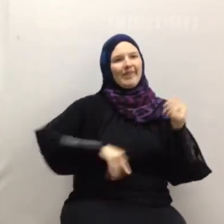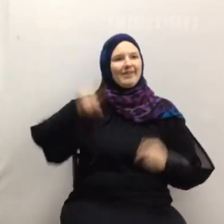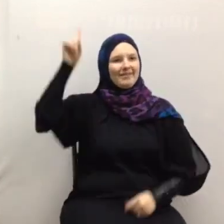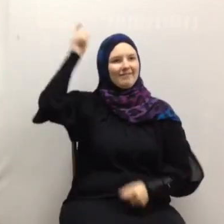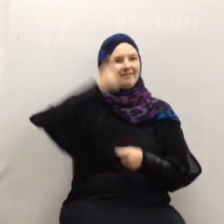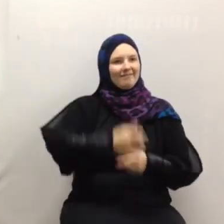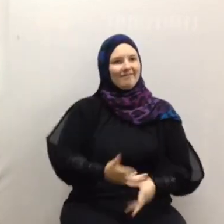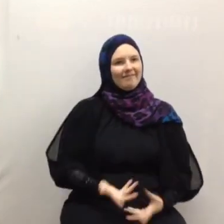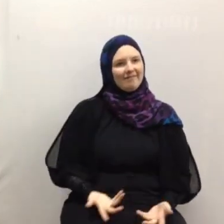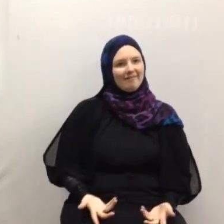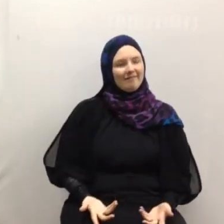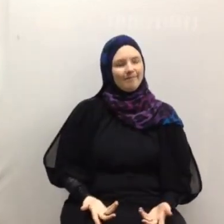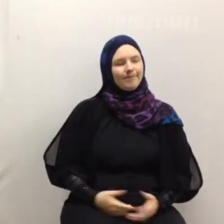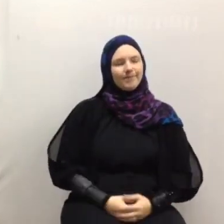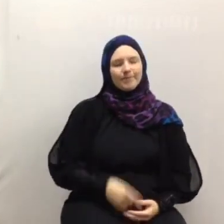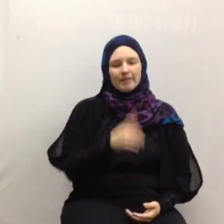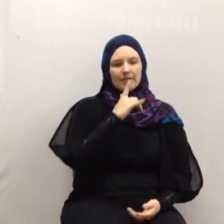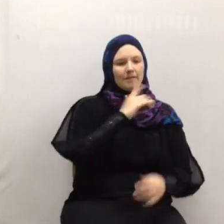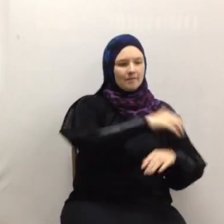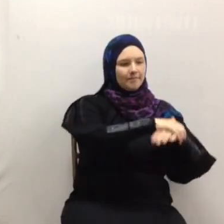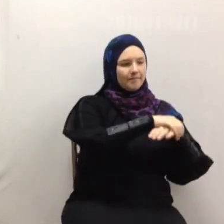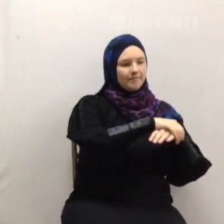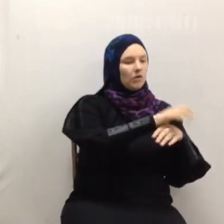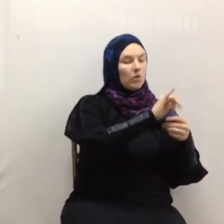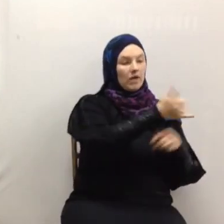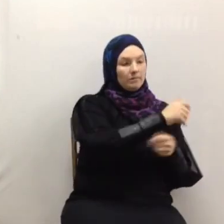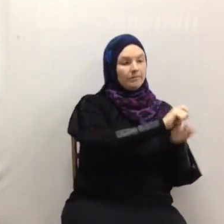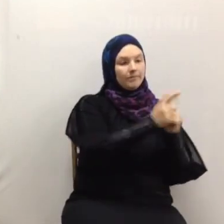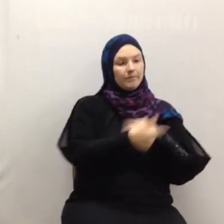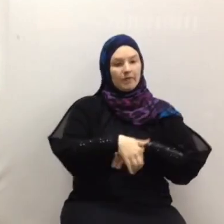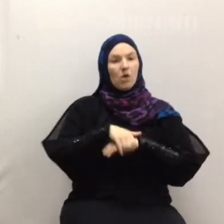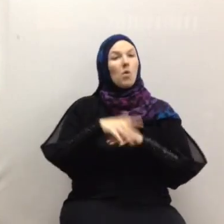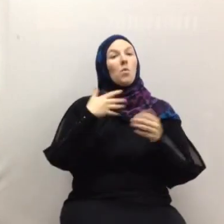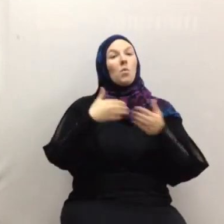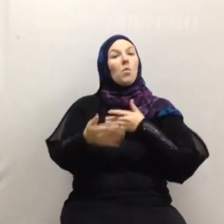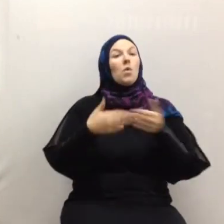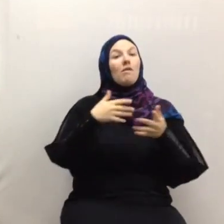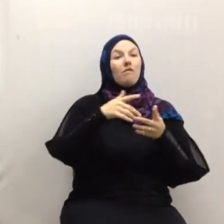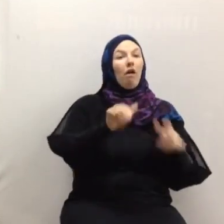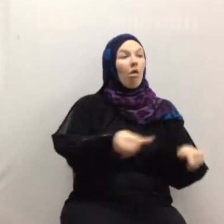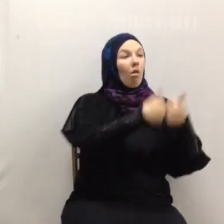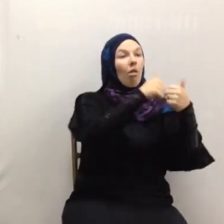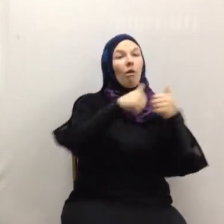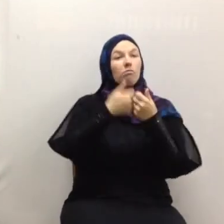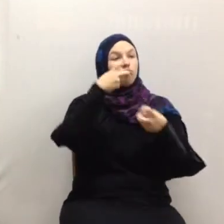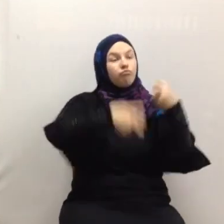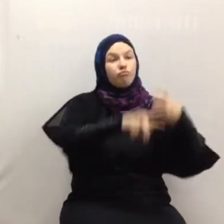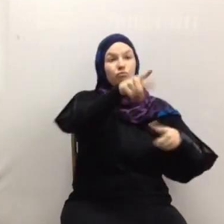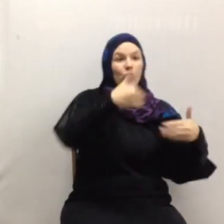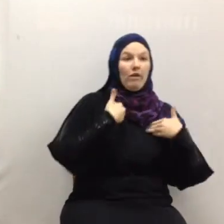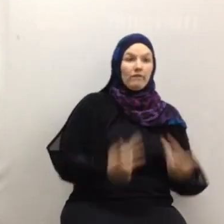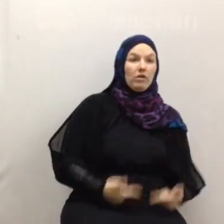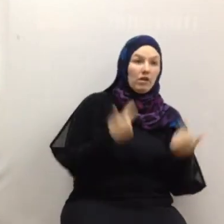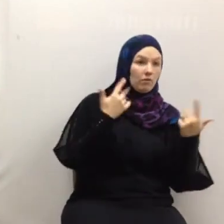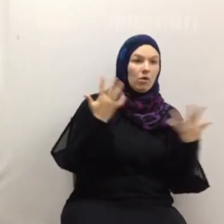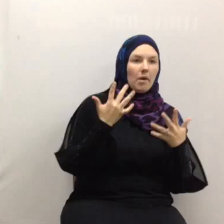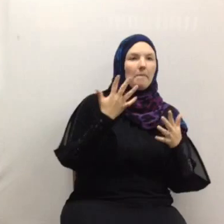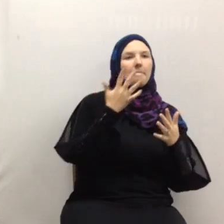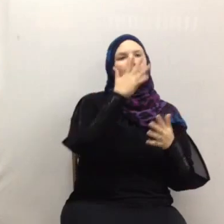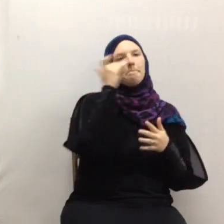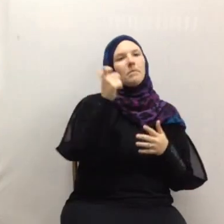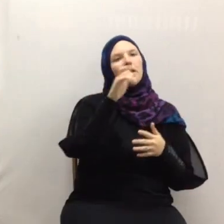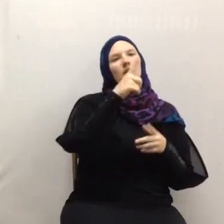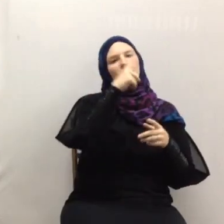أَيْدِيكُمْ. Whatever difficulty or trouble that you get in this life, it is because of what your hands have